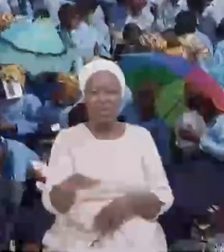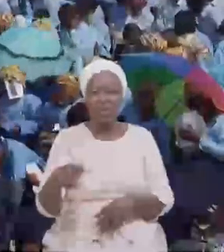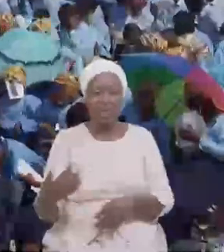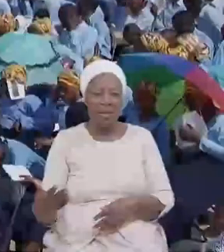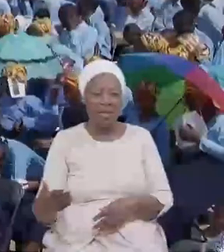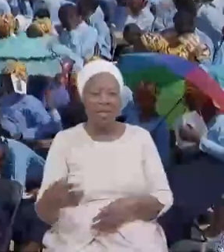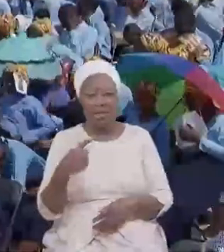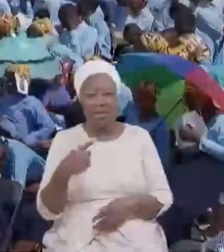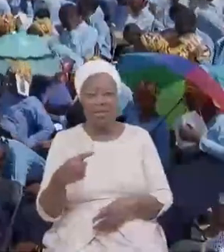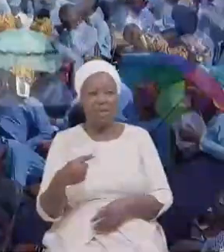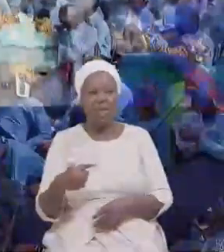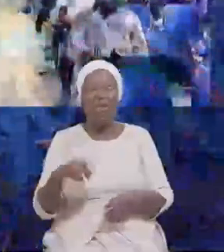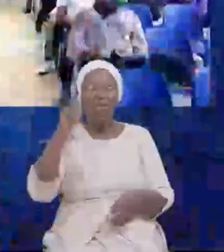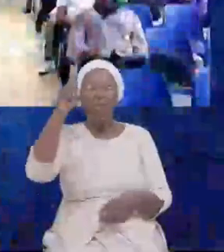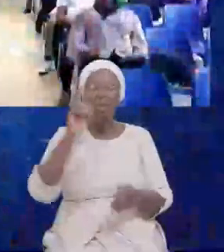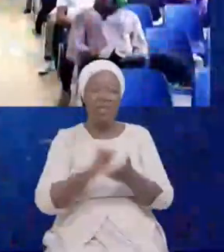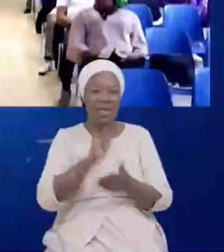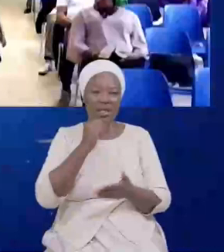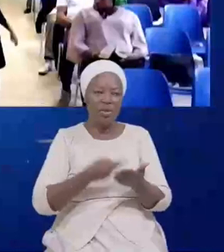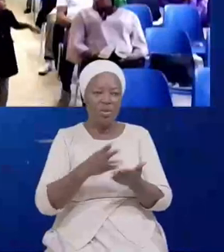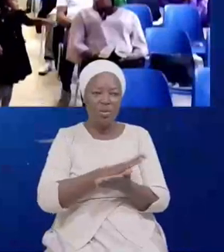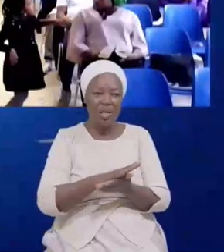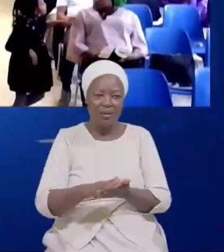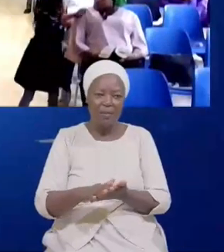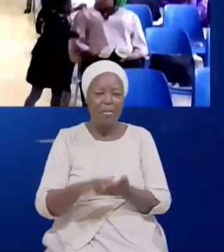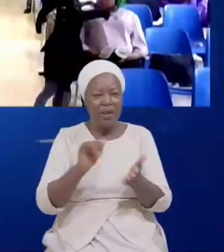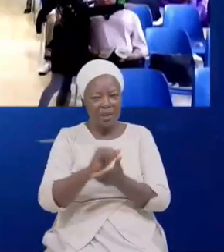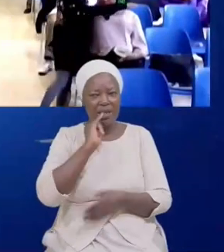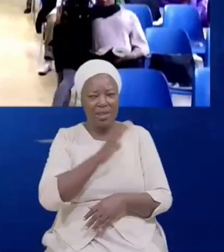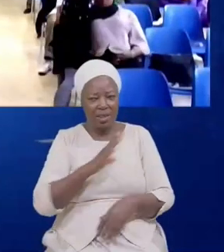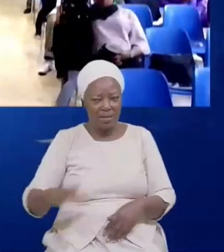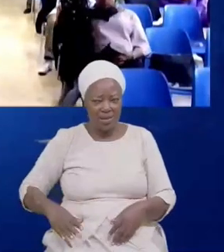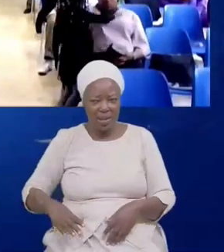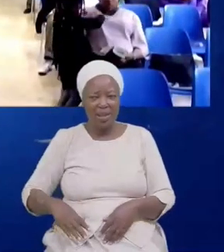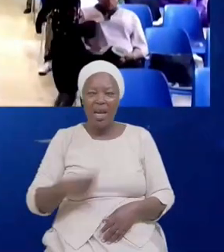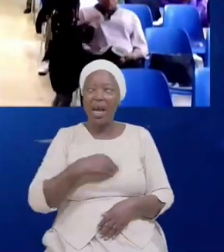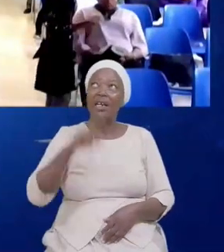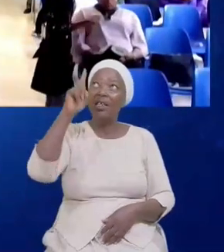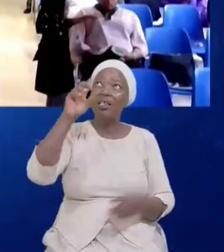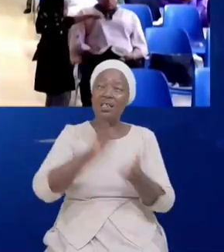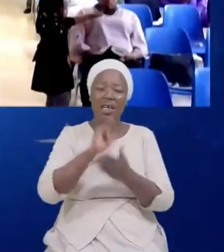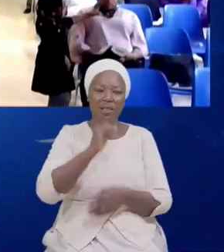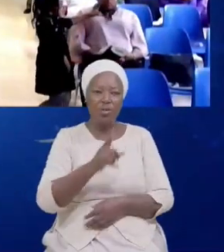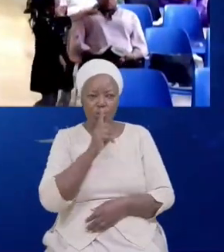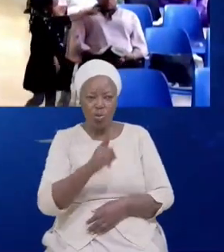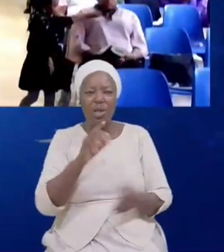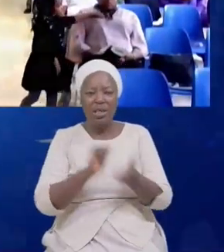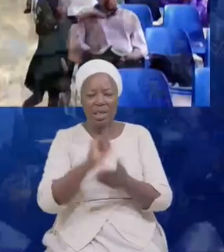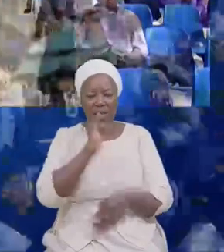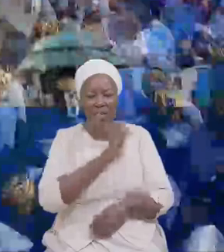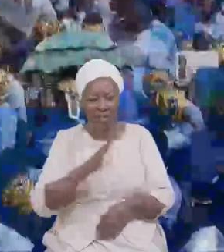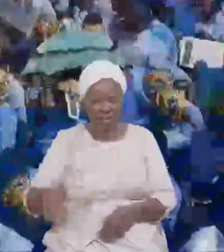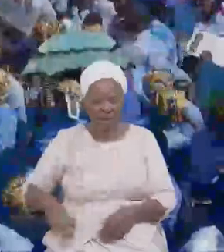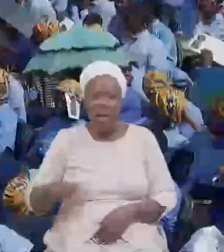Celui qui est saint, Christ, le véritable, c'est Christ. Celui qui a la clé